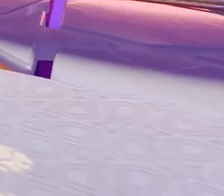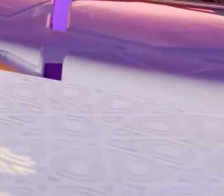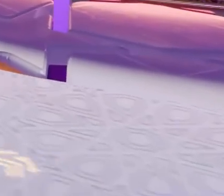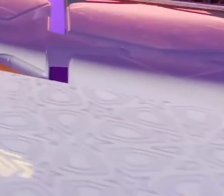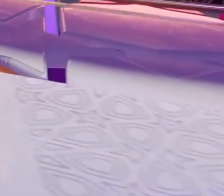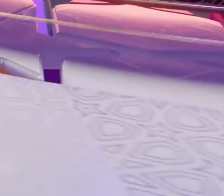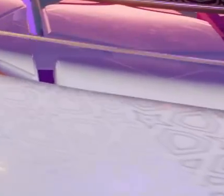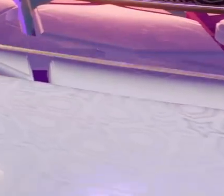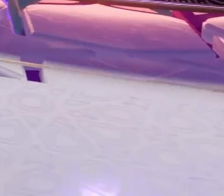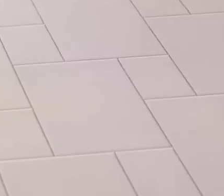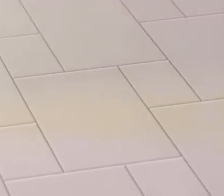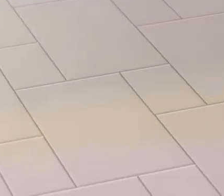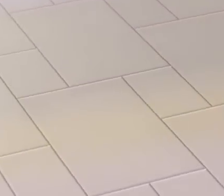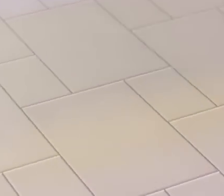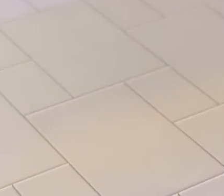واجعله لنا